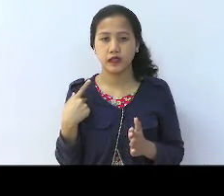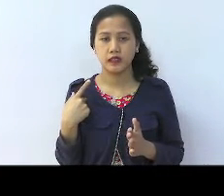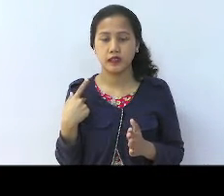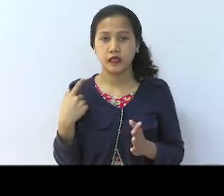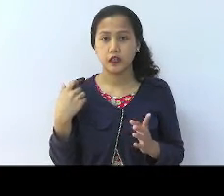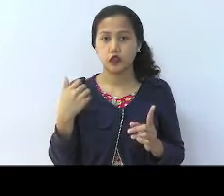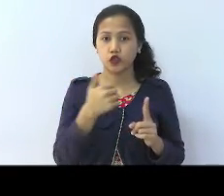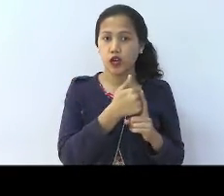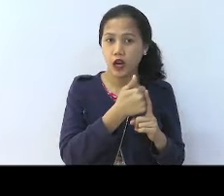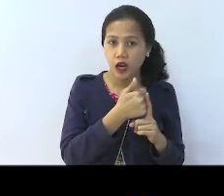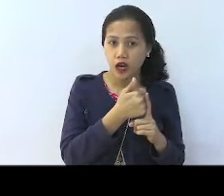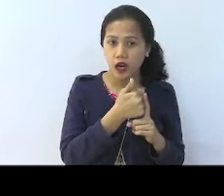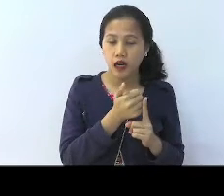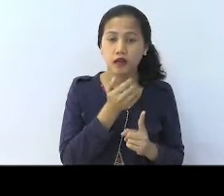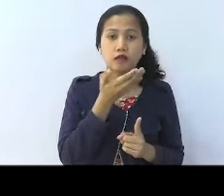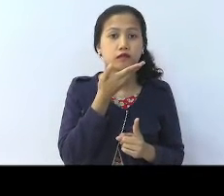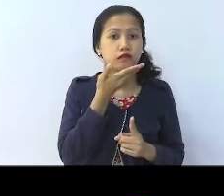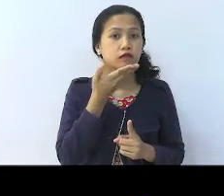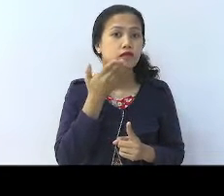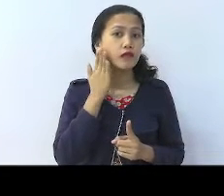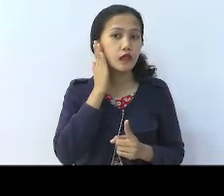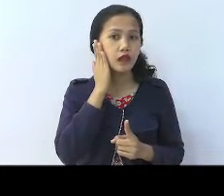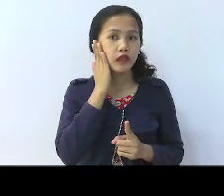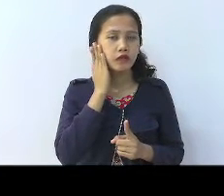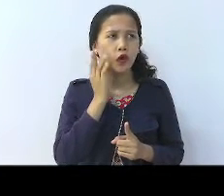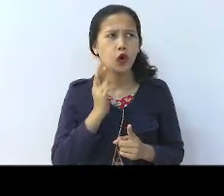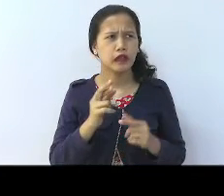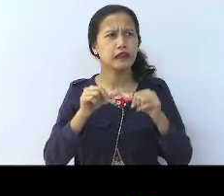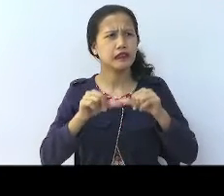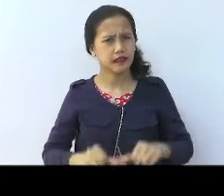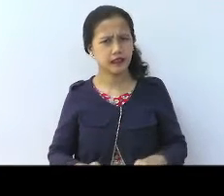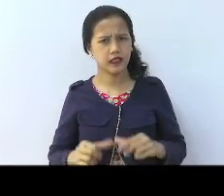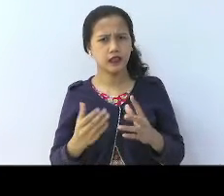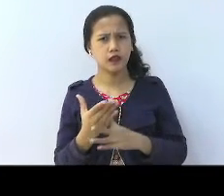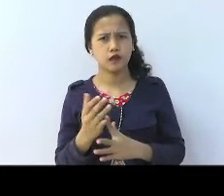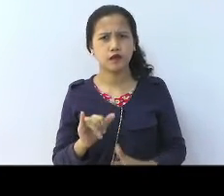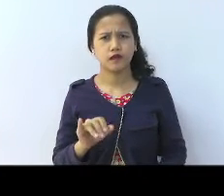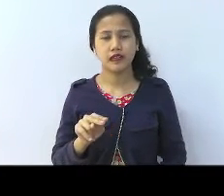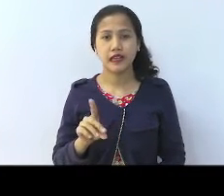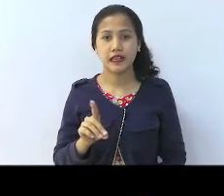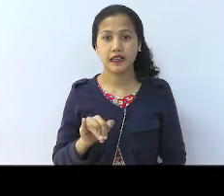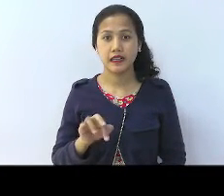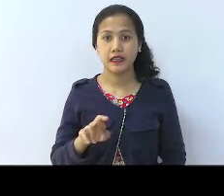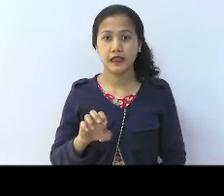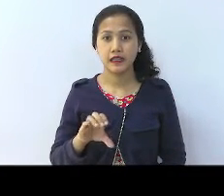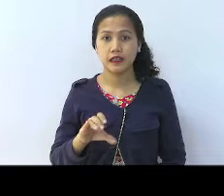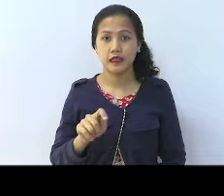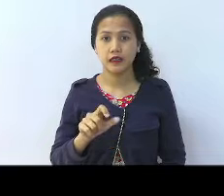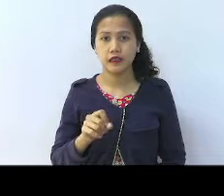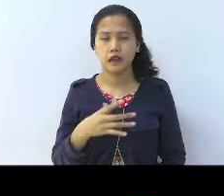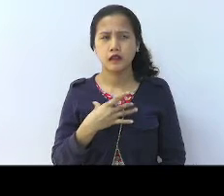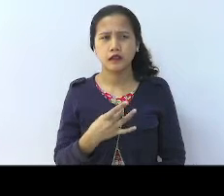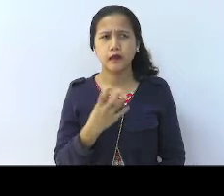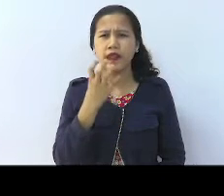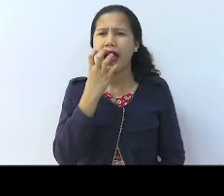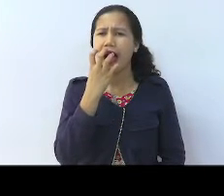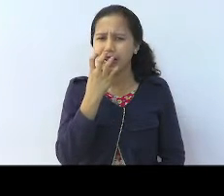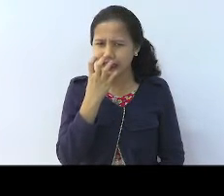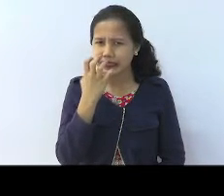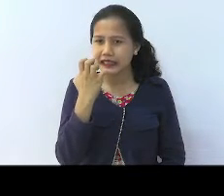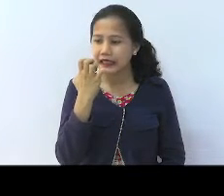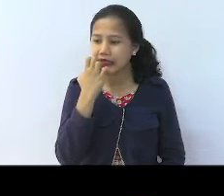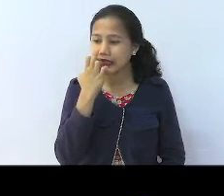dito sa joint. Yan, kapag may direct trauma, ikaw ay nasuntok, yan, nasuntok ka sa